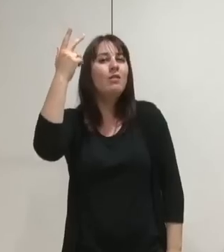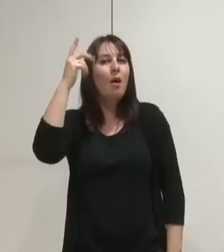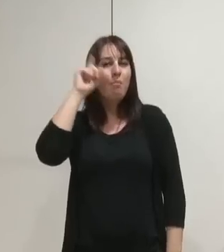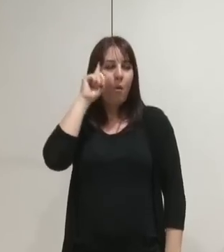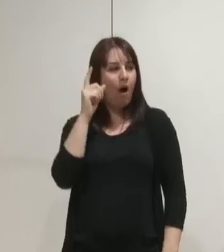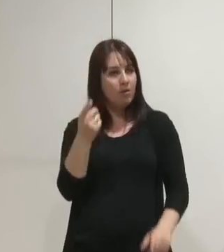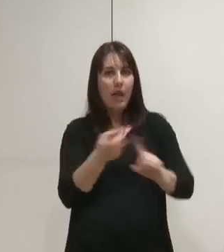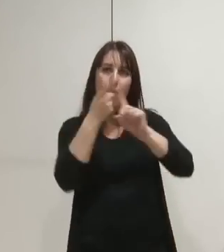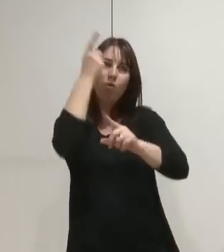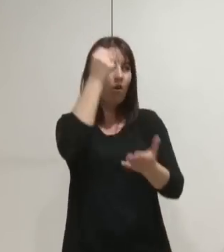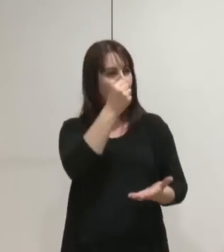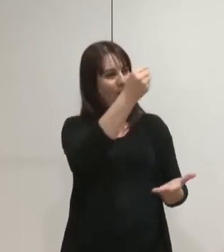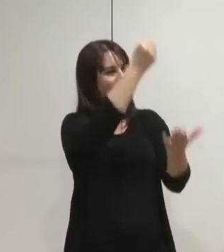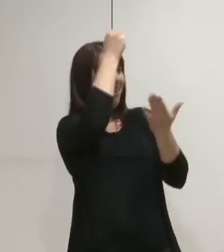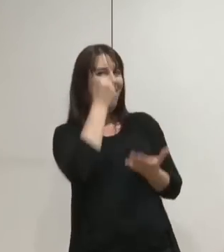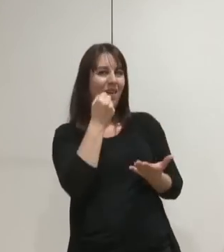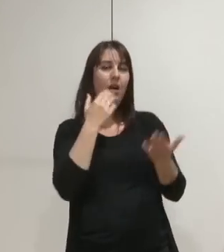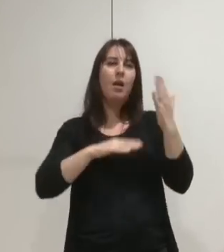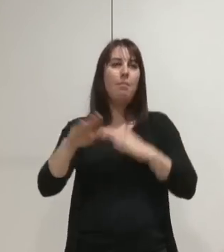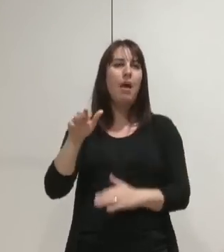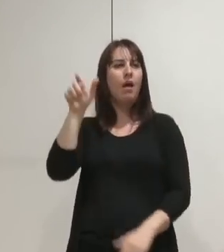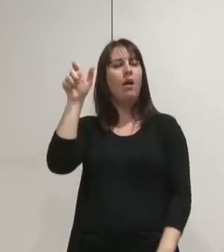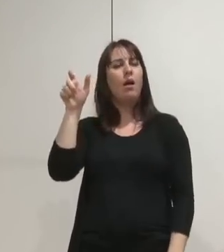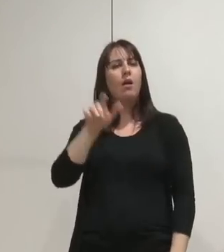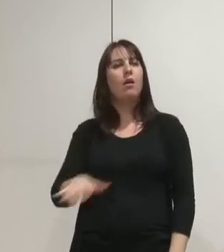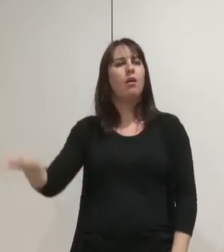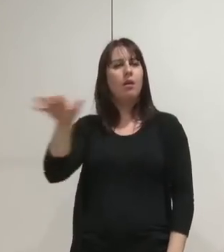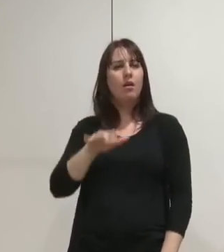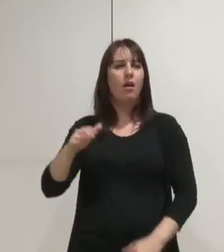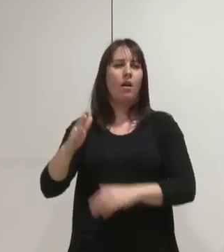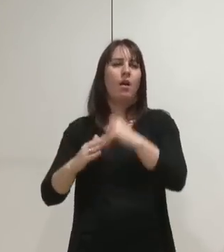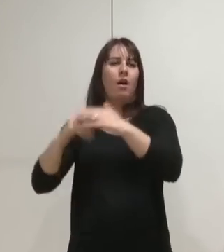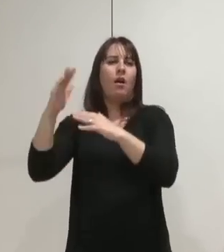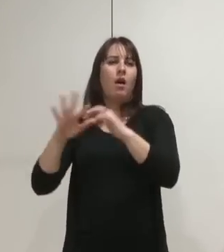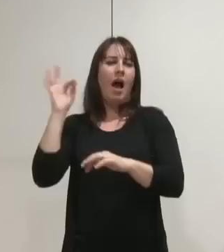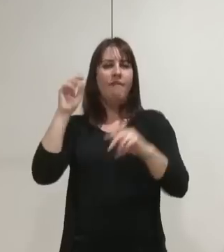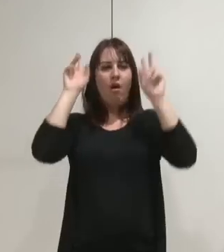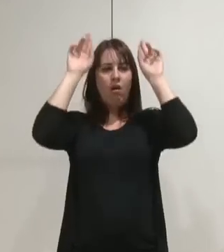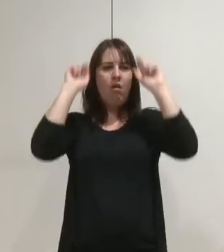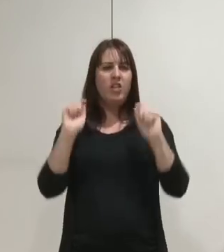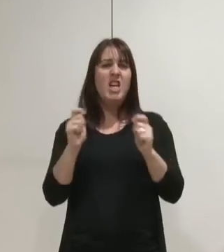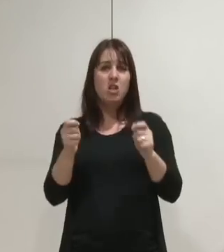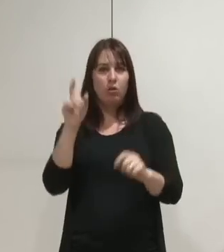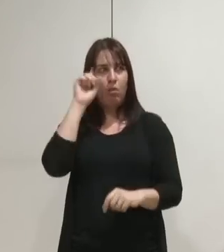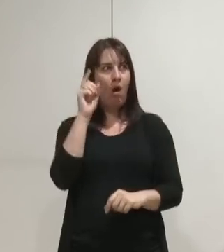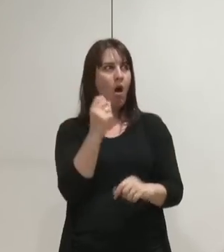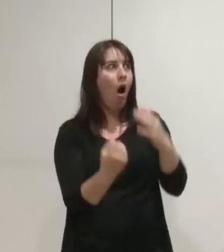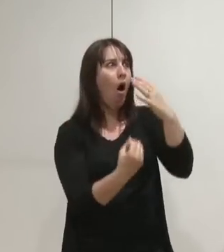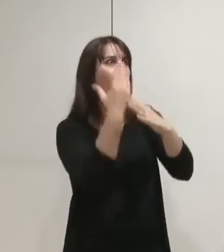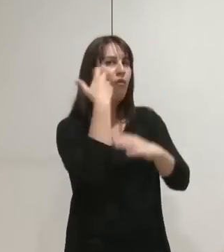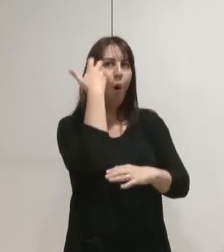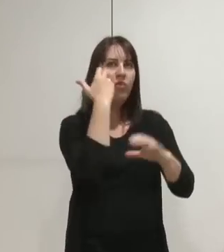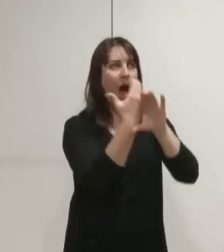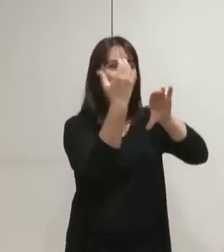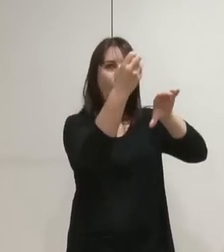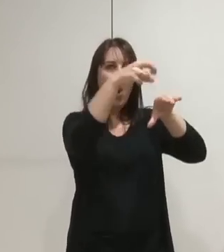force des choses mais vous savez c'est ce que disaient déjà les constructeurs de diligence quand sont arrivés les premières locomotives et je vais vous